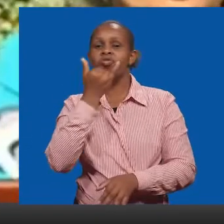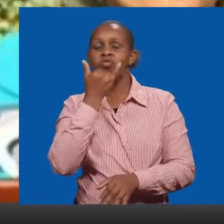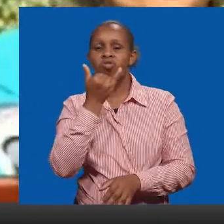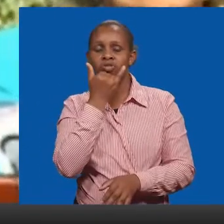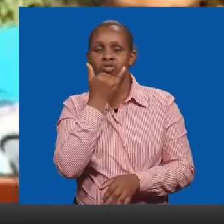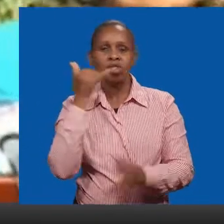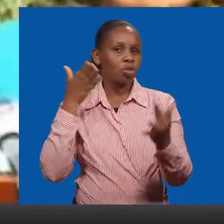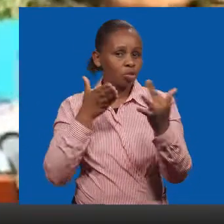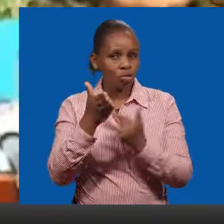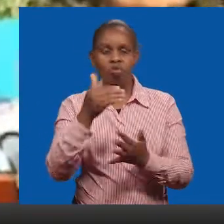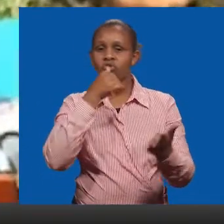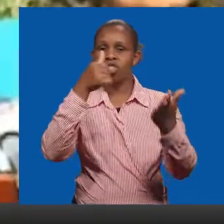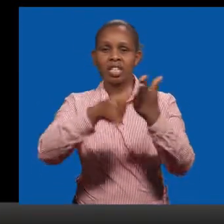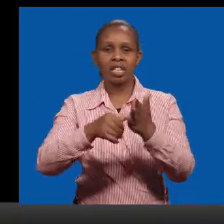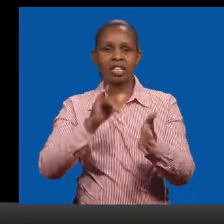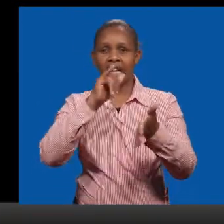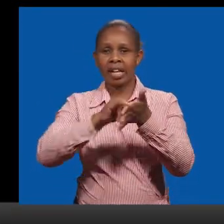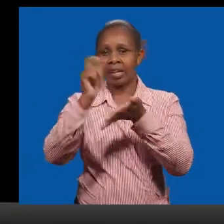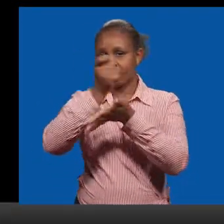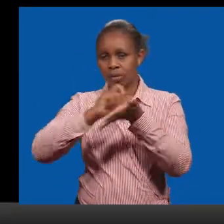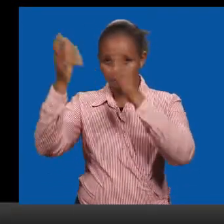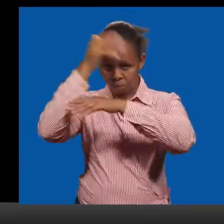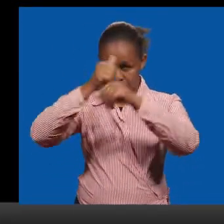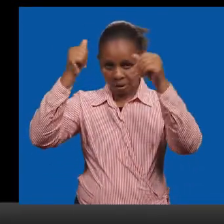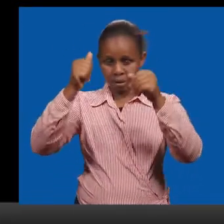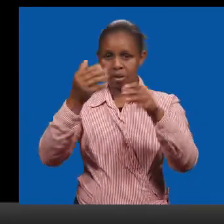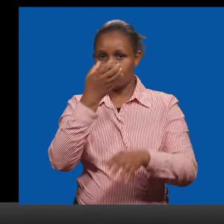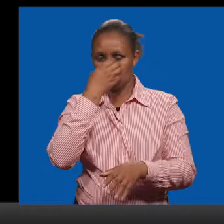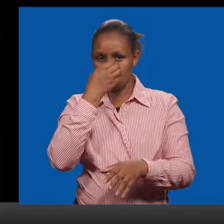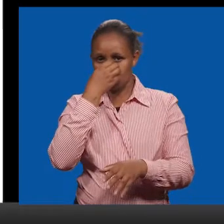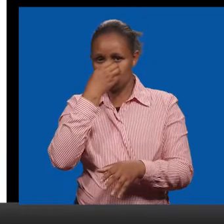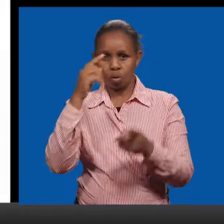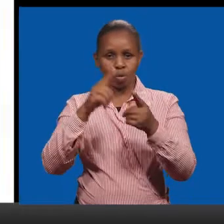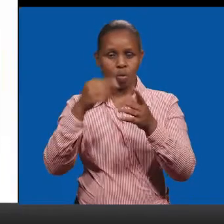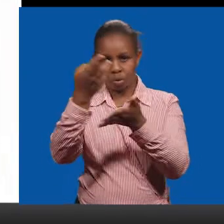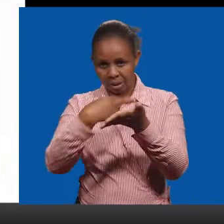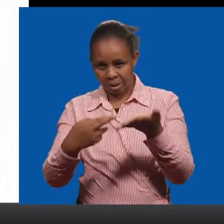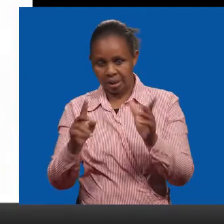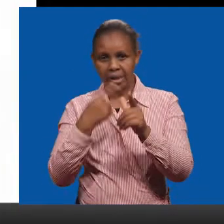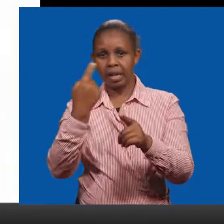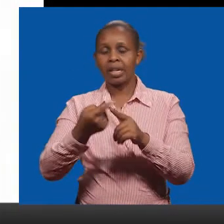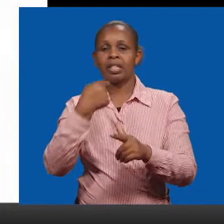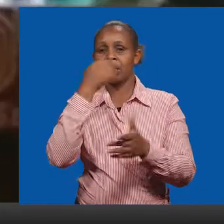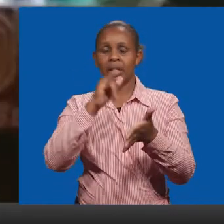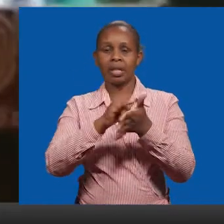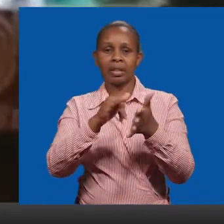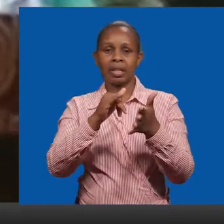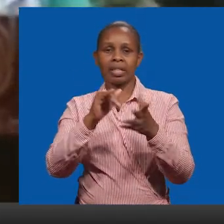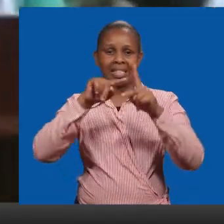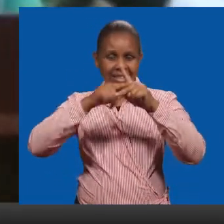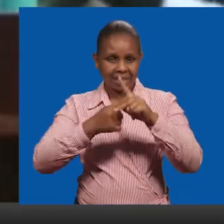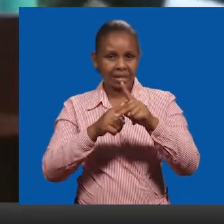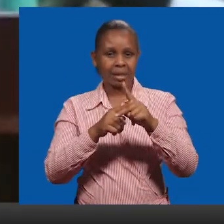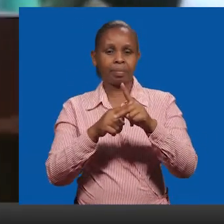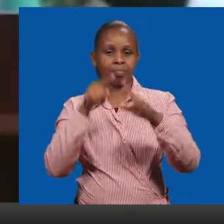kuhukumiwa vibaya. Kupitia barua aliyomwandikia Rais William Ruto ya kujiuzulu, Cherera akisema kuwa tangia